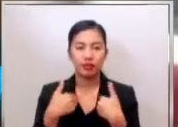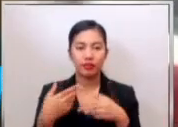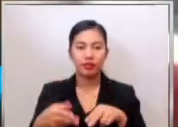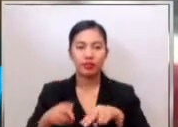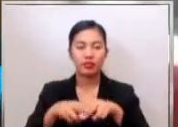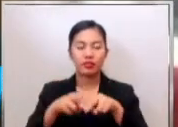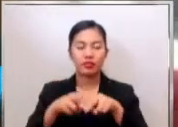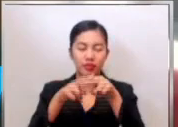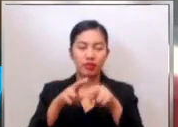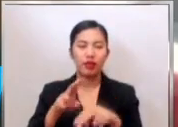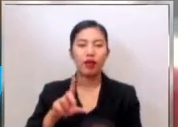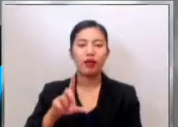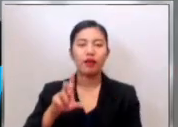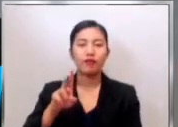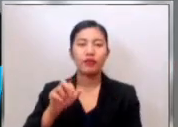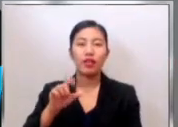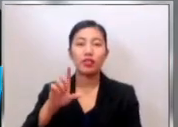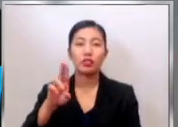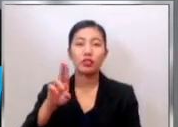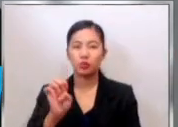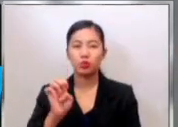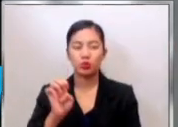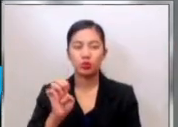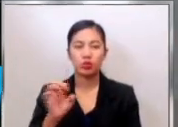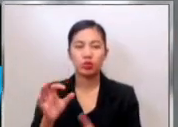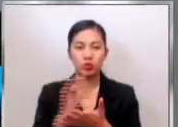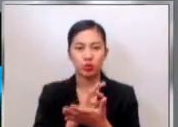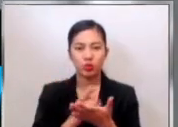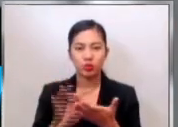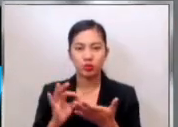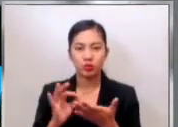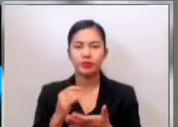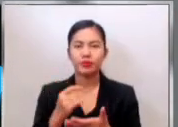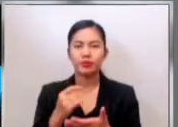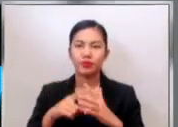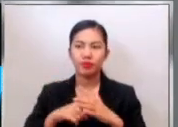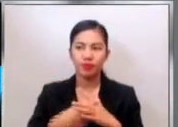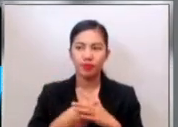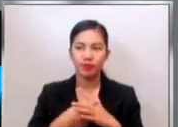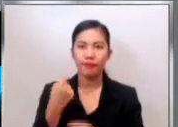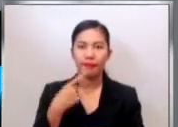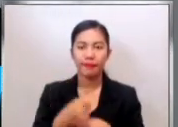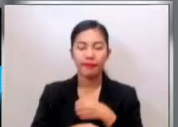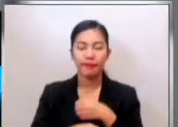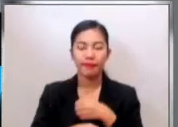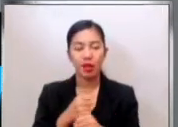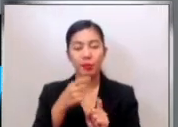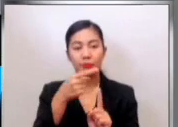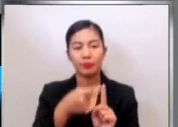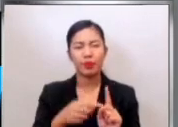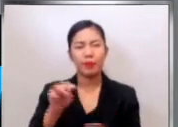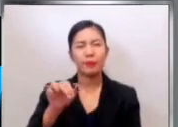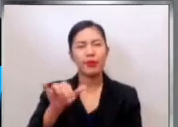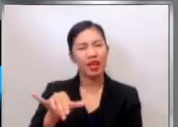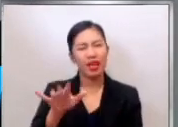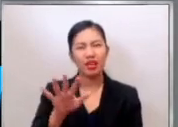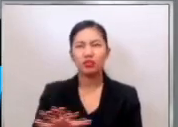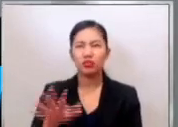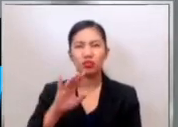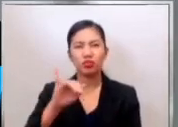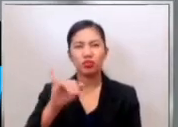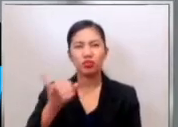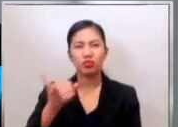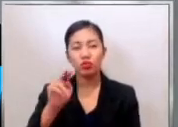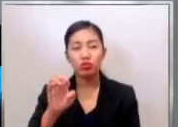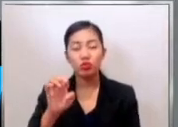at collectible coins. I started last year by the month of May or June. And then